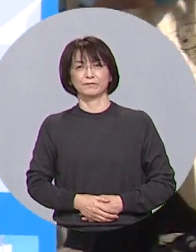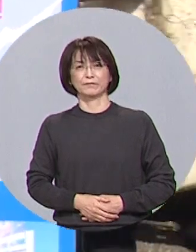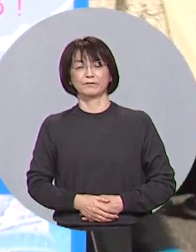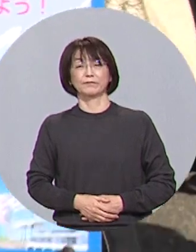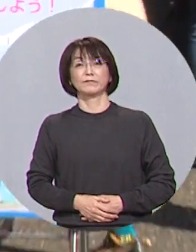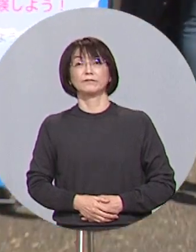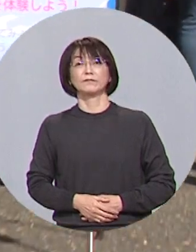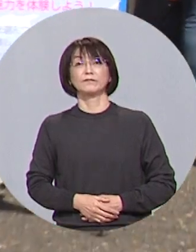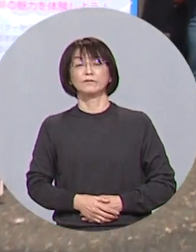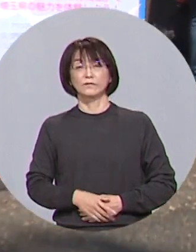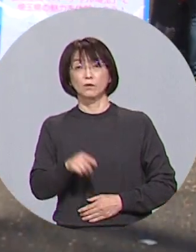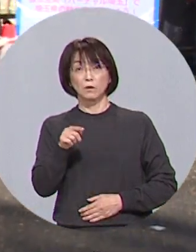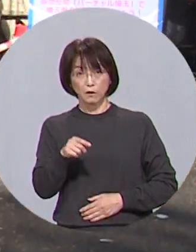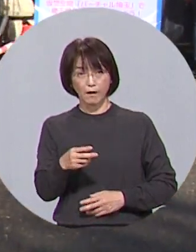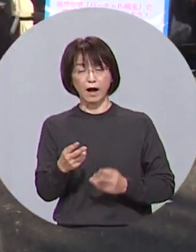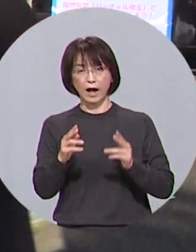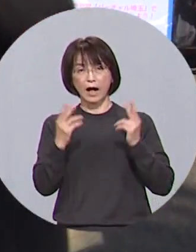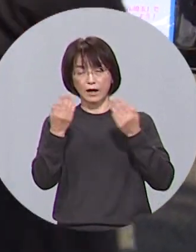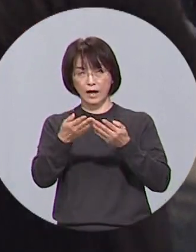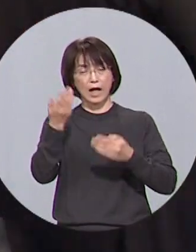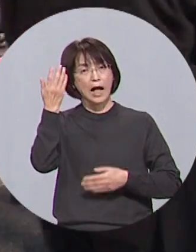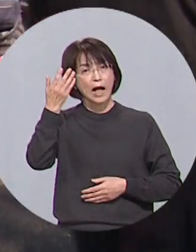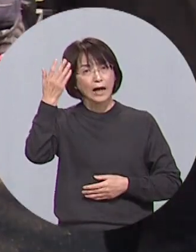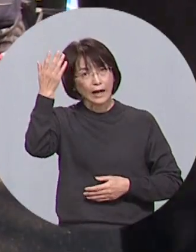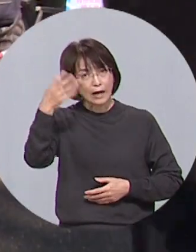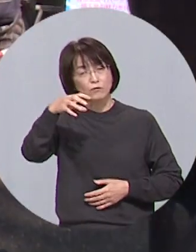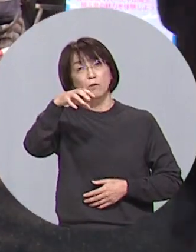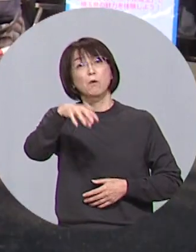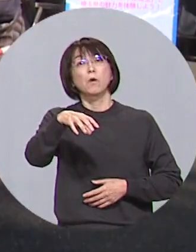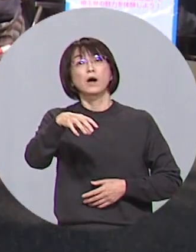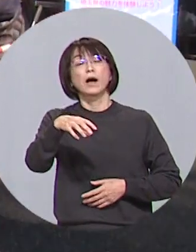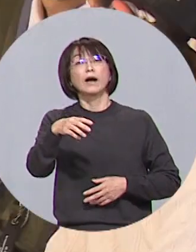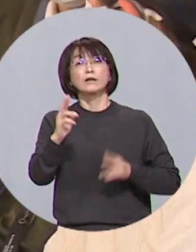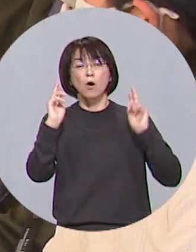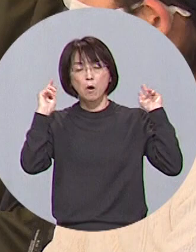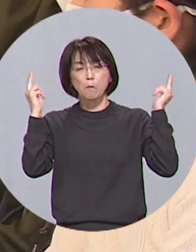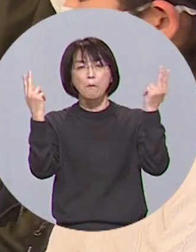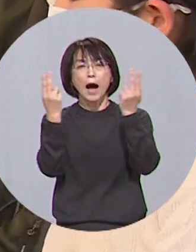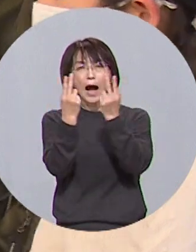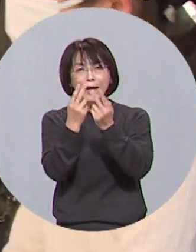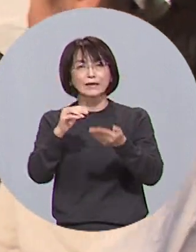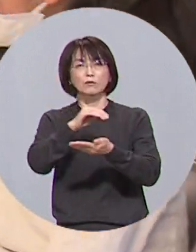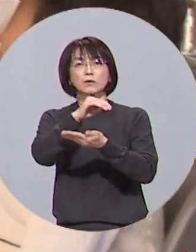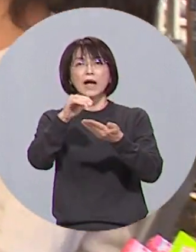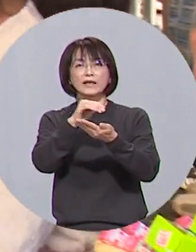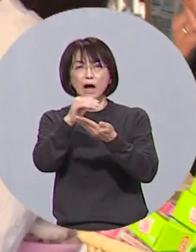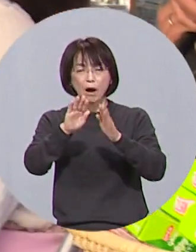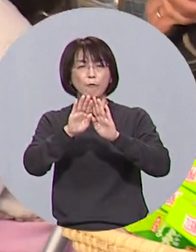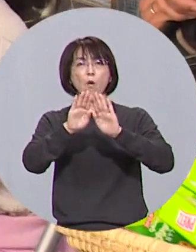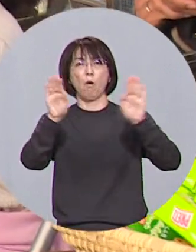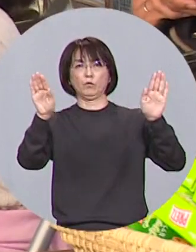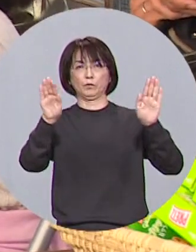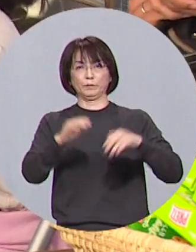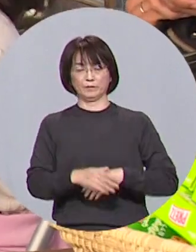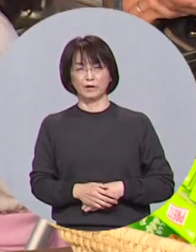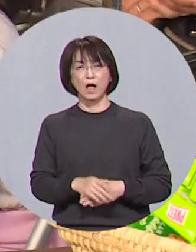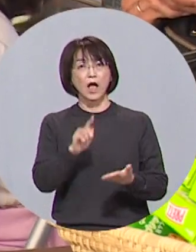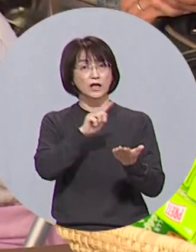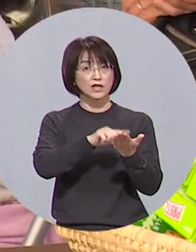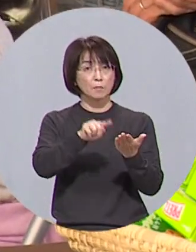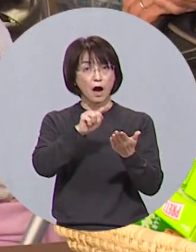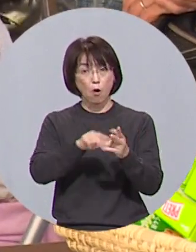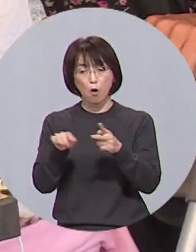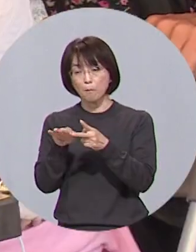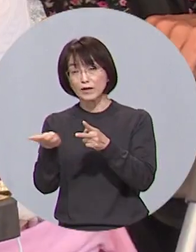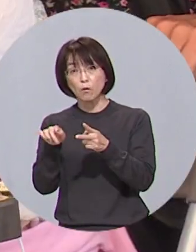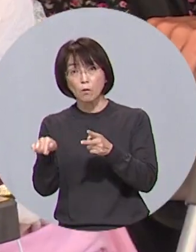この日には仮想空間で埼玉の魅力を再現したバーチャル埼玉もオープン。スマートフォンやパソコン